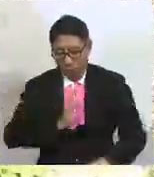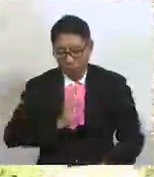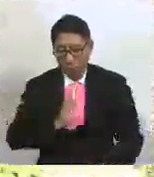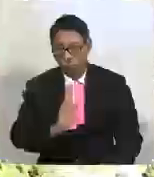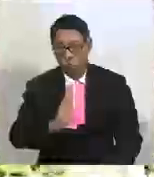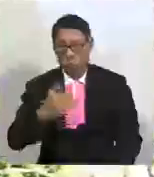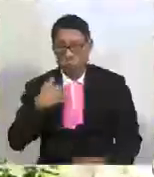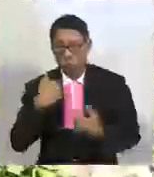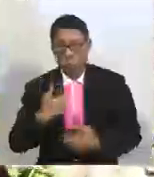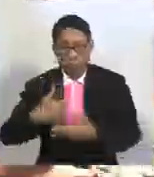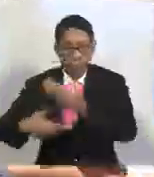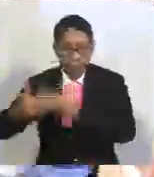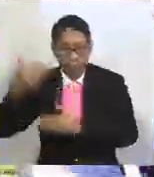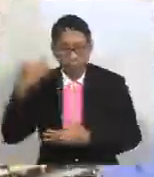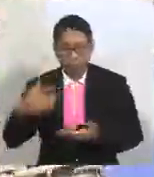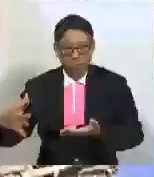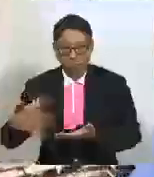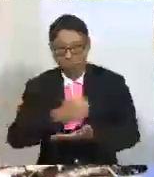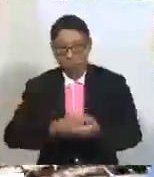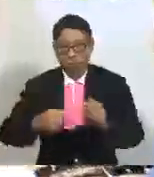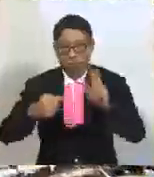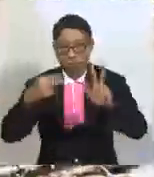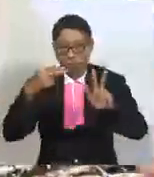อีกทั้งที่ผ่านมารัฐบาลได้ยึดคืนพื้นที่จำนวน